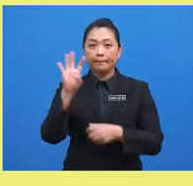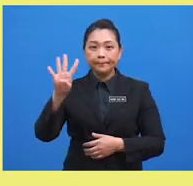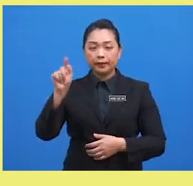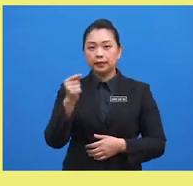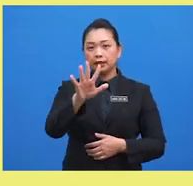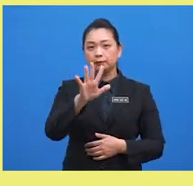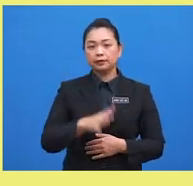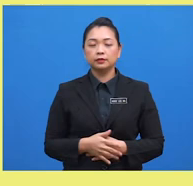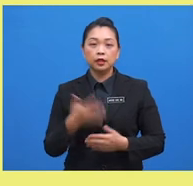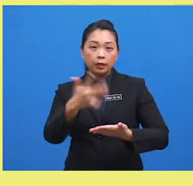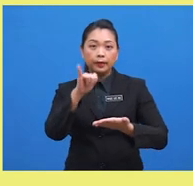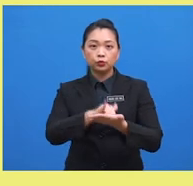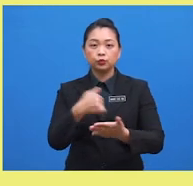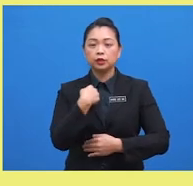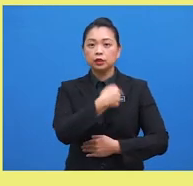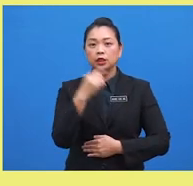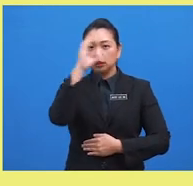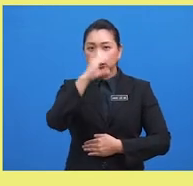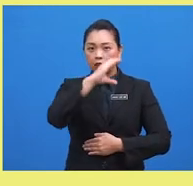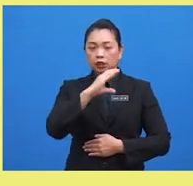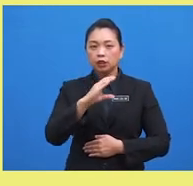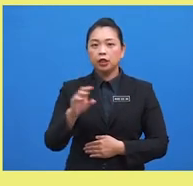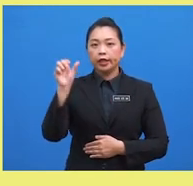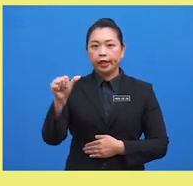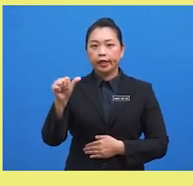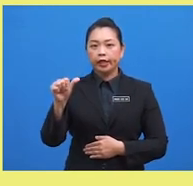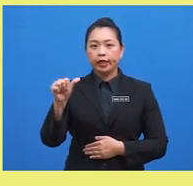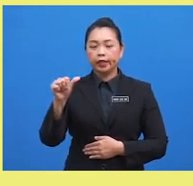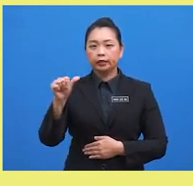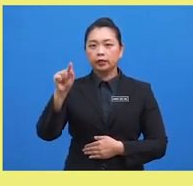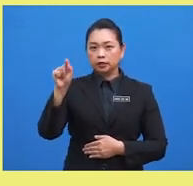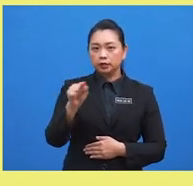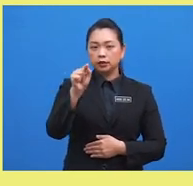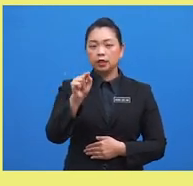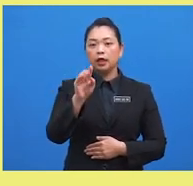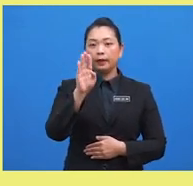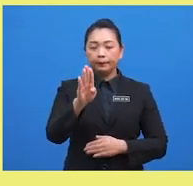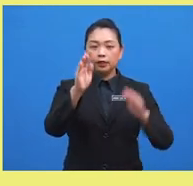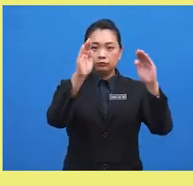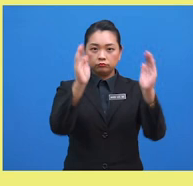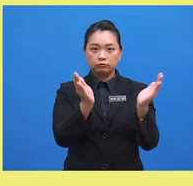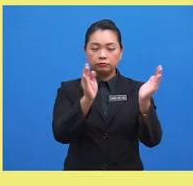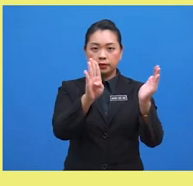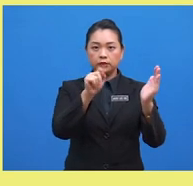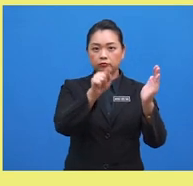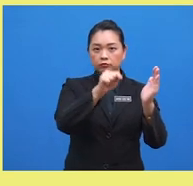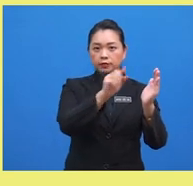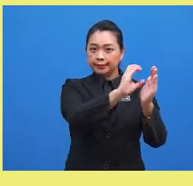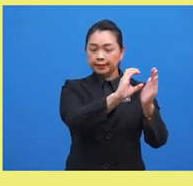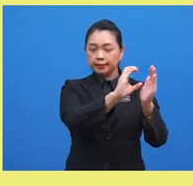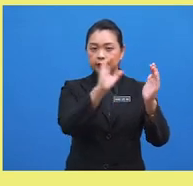4, 5. Seterusnya, kita cari set A kesatuan B persilangan